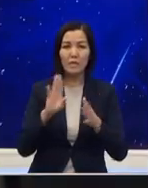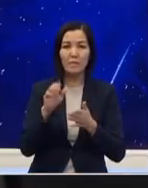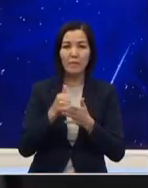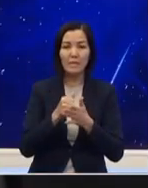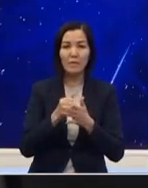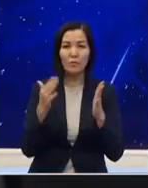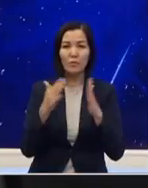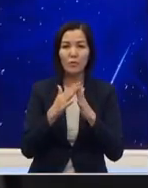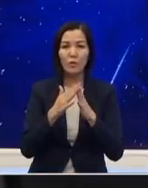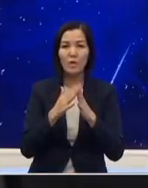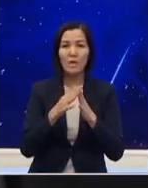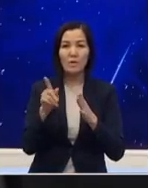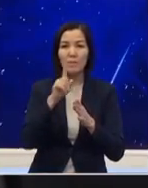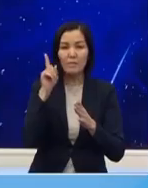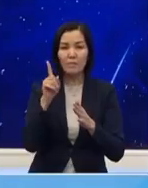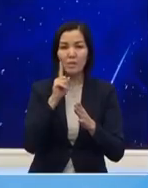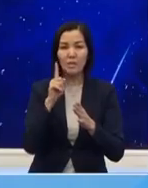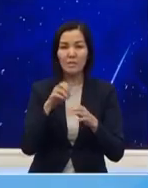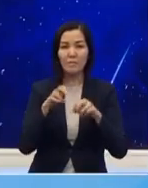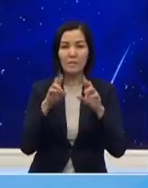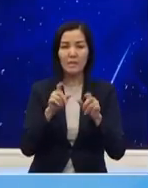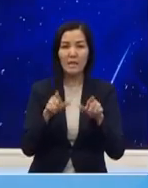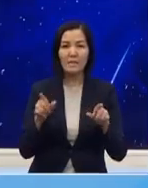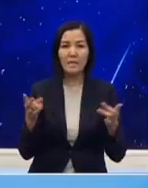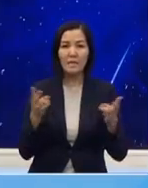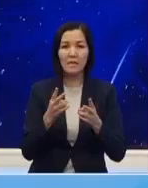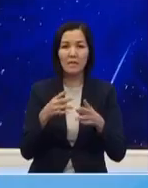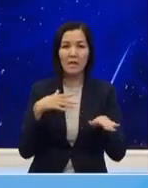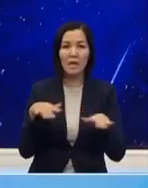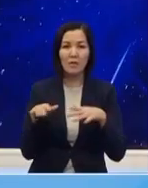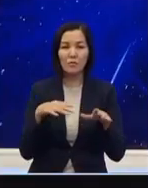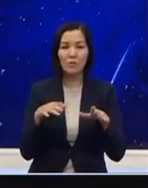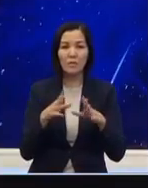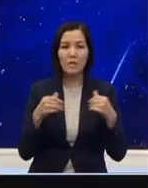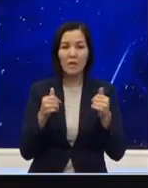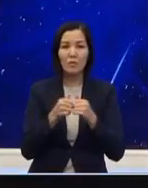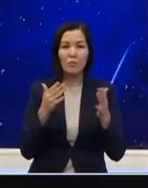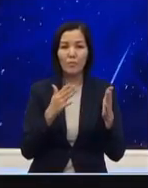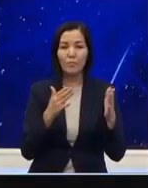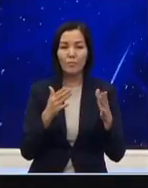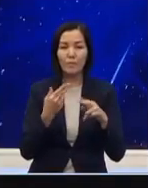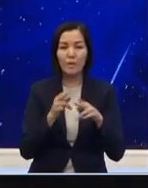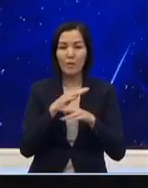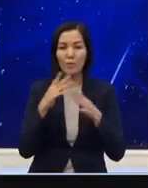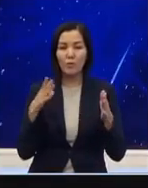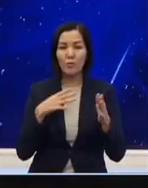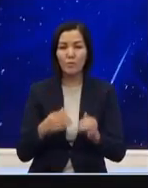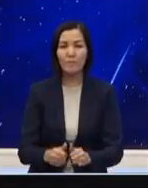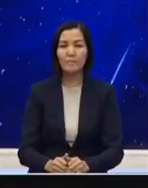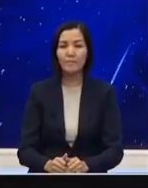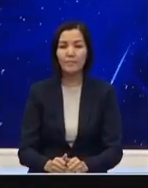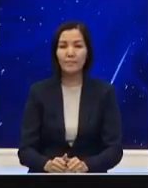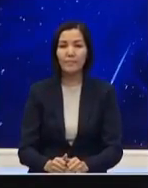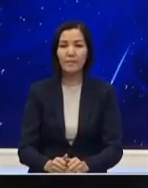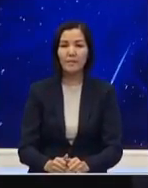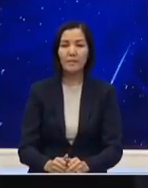Ауданға білімді жас мамандар қажет. Кезекте тұрған әл жуаз әлеуметте көп. Ағымды жылы аудандық аурухана қызмет